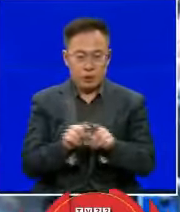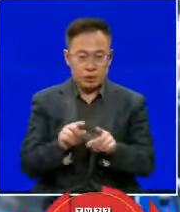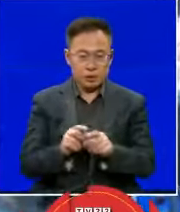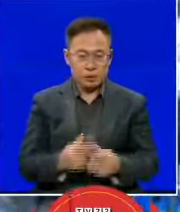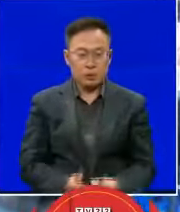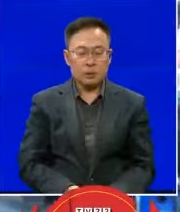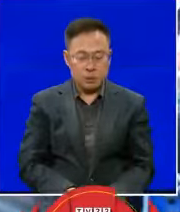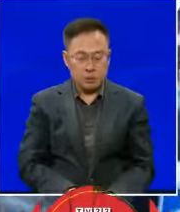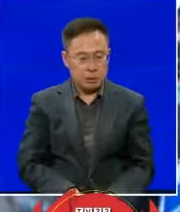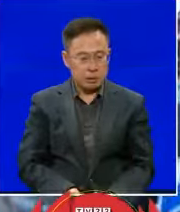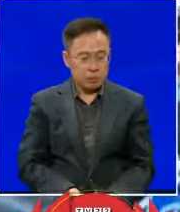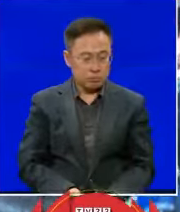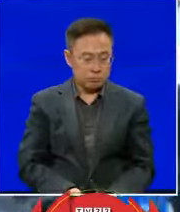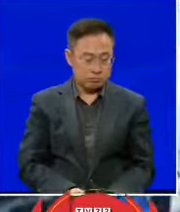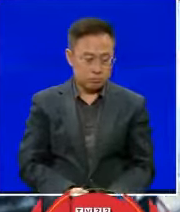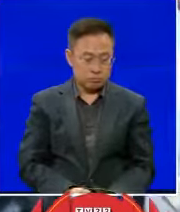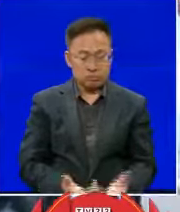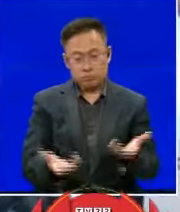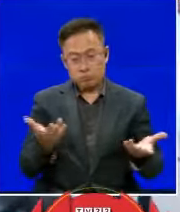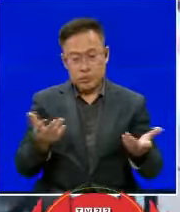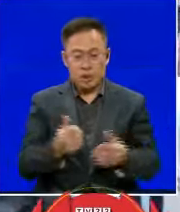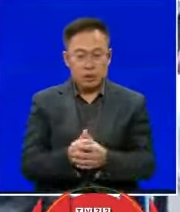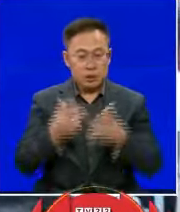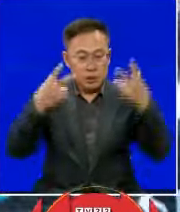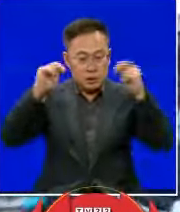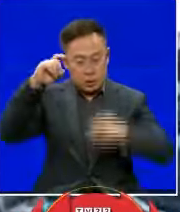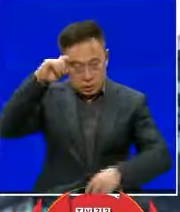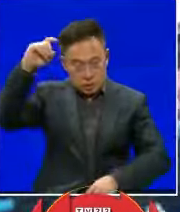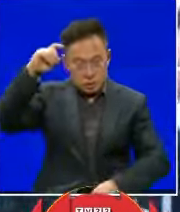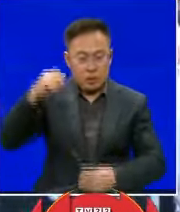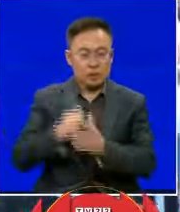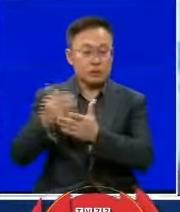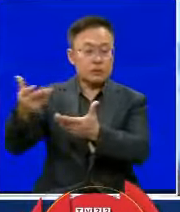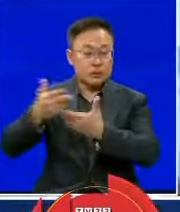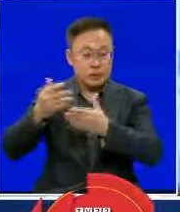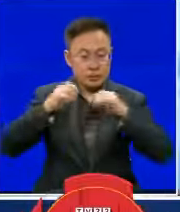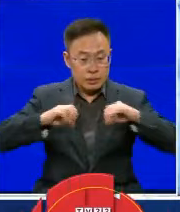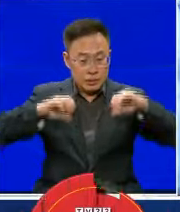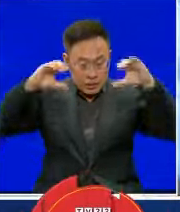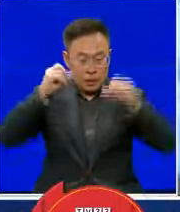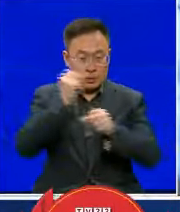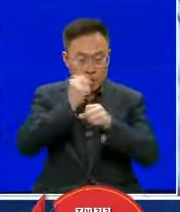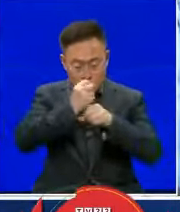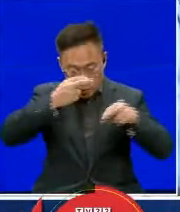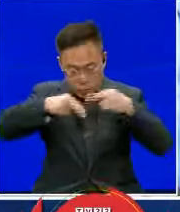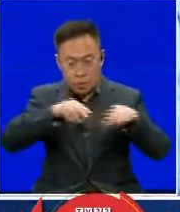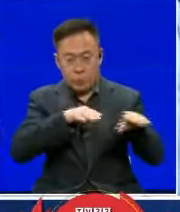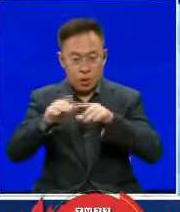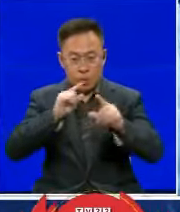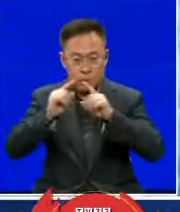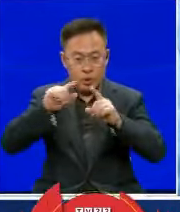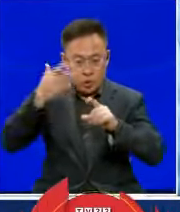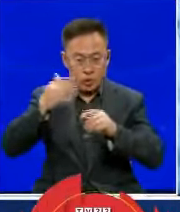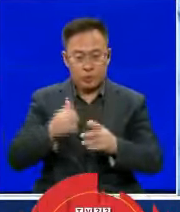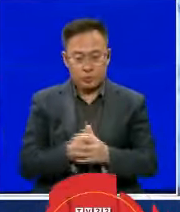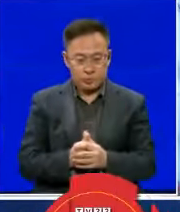นายกเอ่อเวลาไปไหนเนี่ยท่านก็จะเรียกข้าราชการมาอยู่แล้วบางทีก่อนจะเดินทางด้วยซ้ำไปก็อเรียกมาคุยก่อน